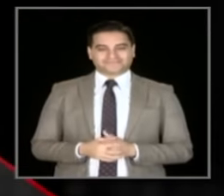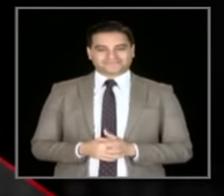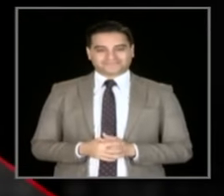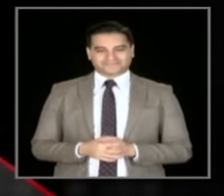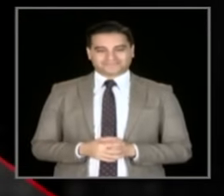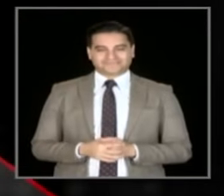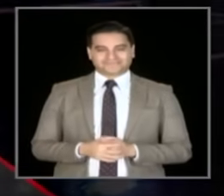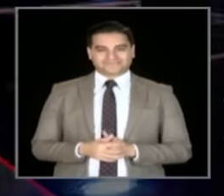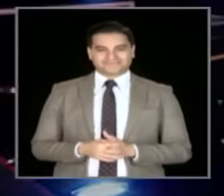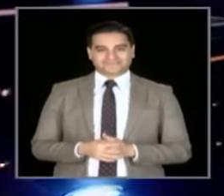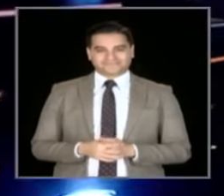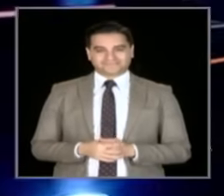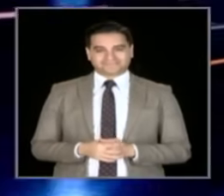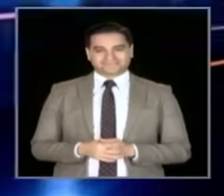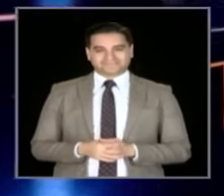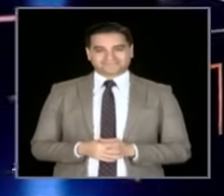سؤال السرعة.